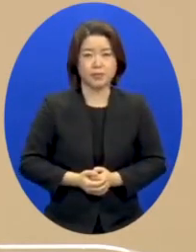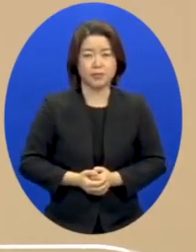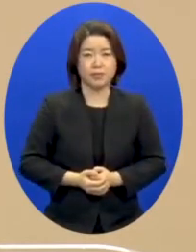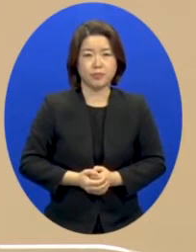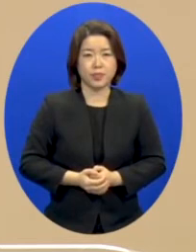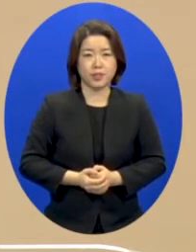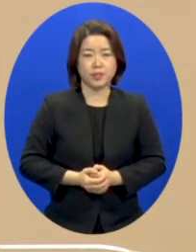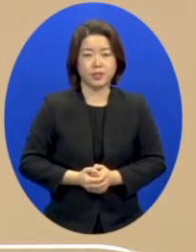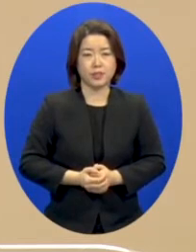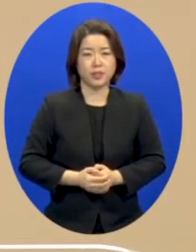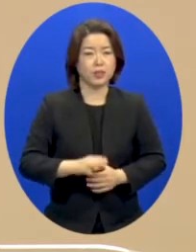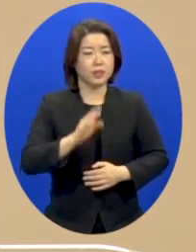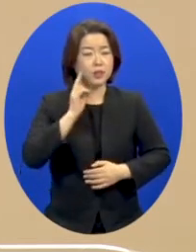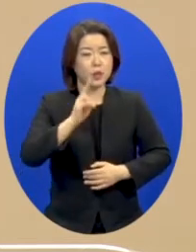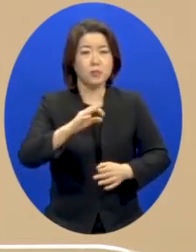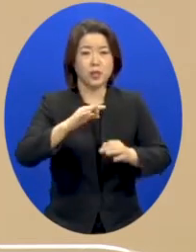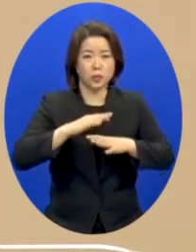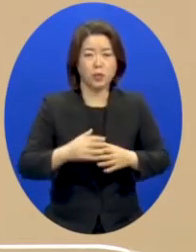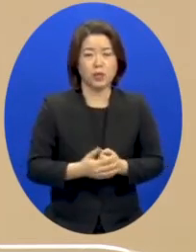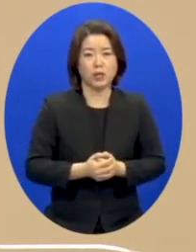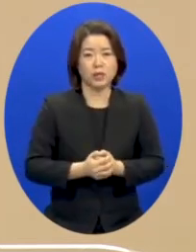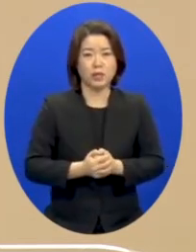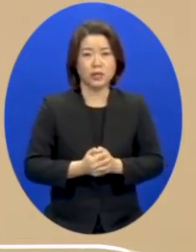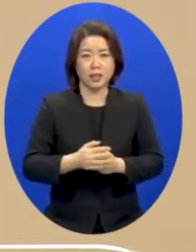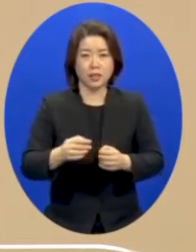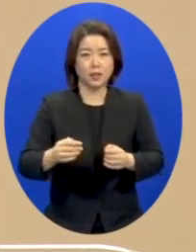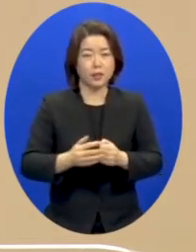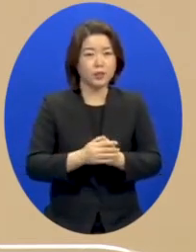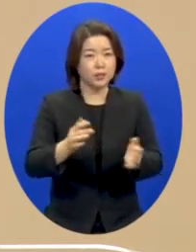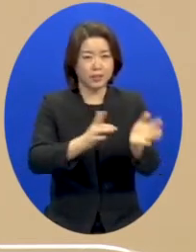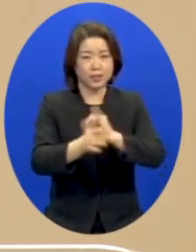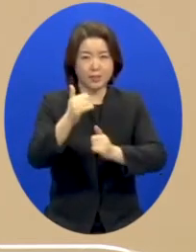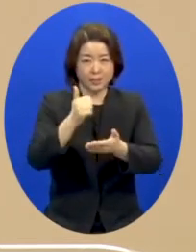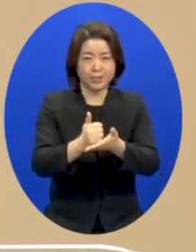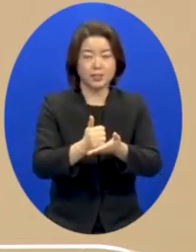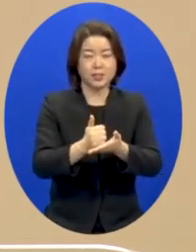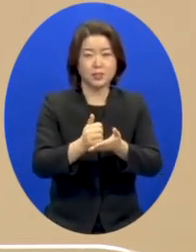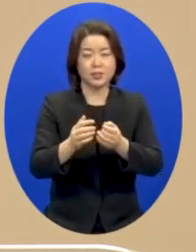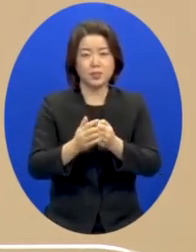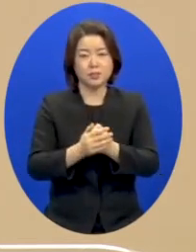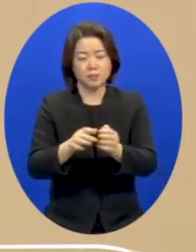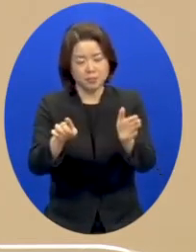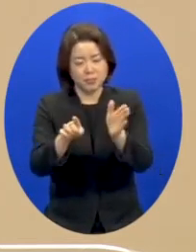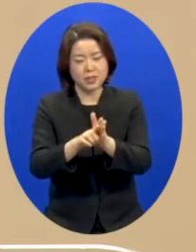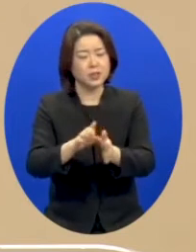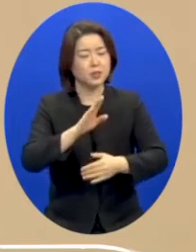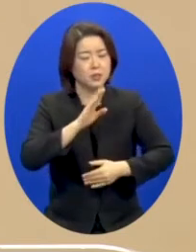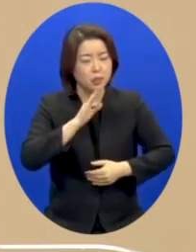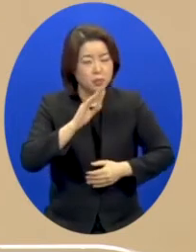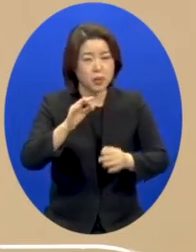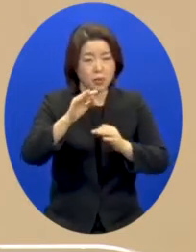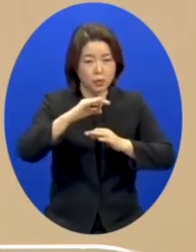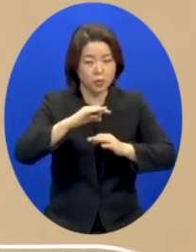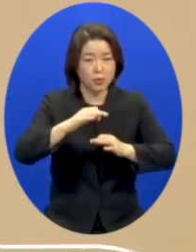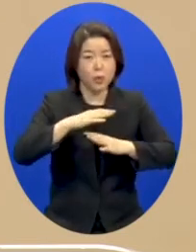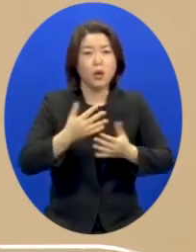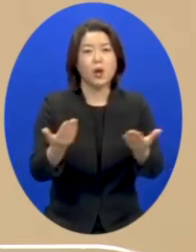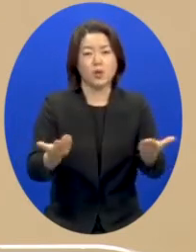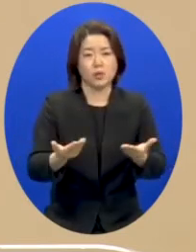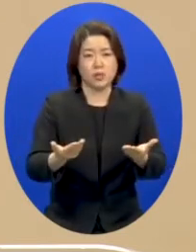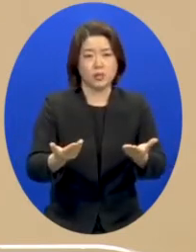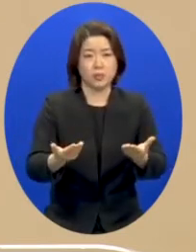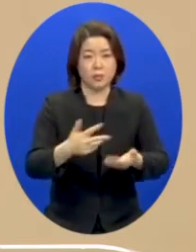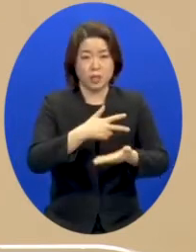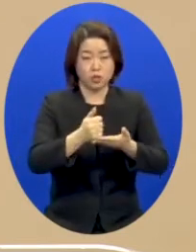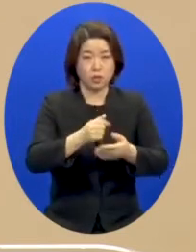너무나 놀랍지요. 예수를 믿는 것은 그냥 막연하게 믿는 것이 아닙니다. 주님의 말씀을 듣고 그리고